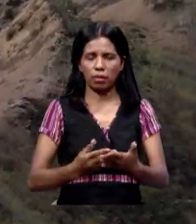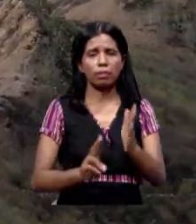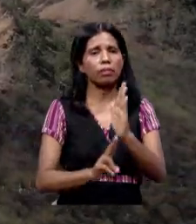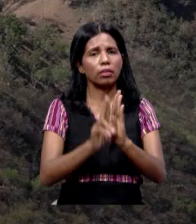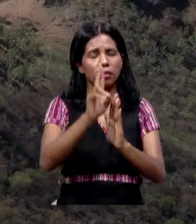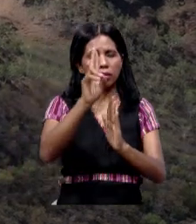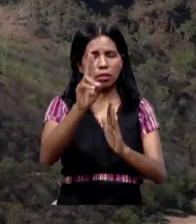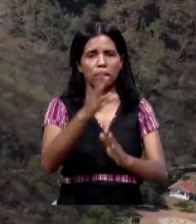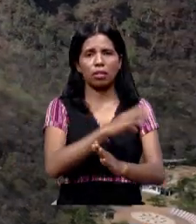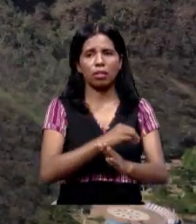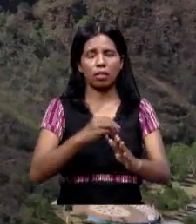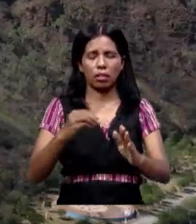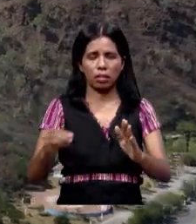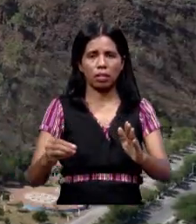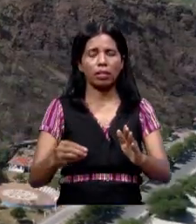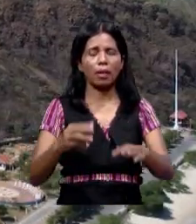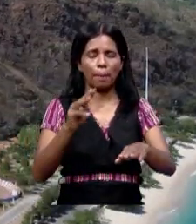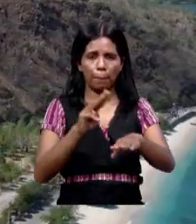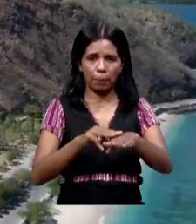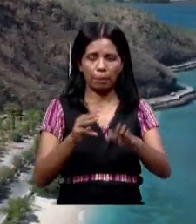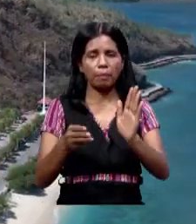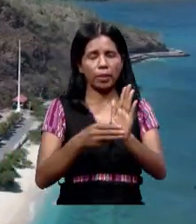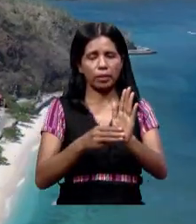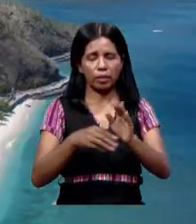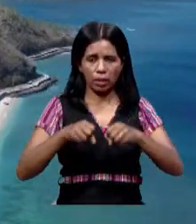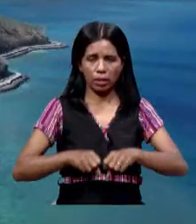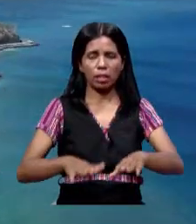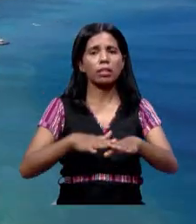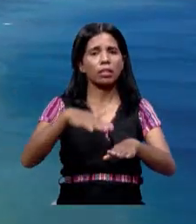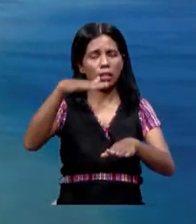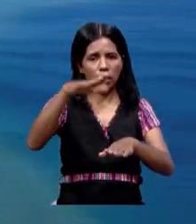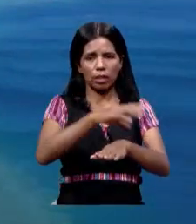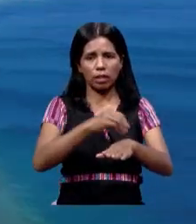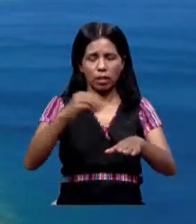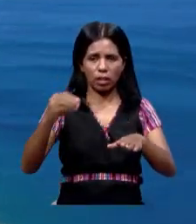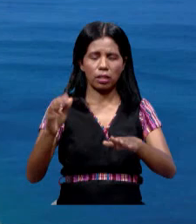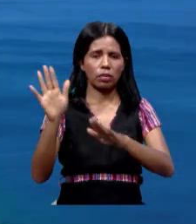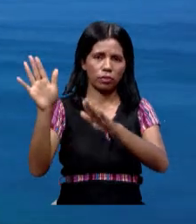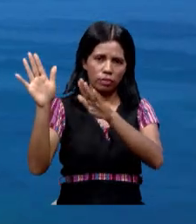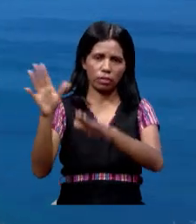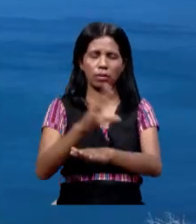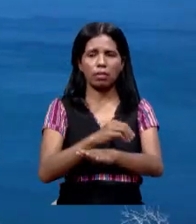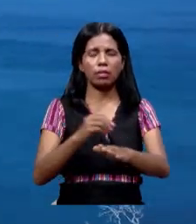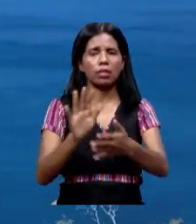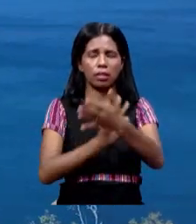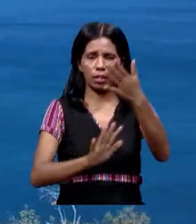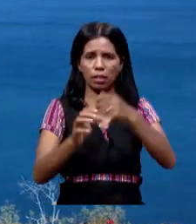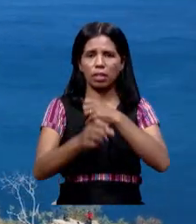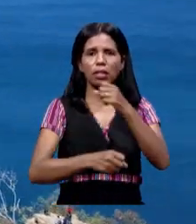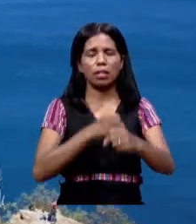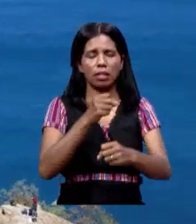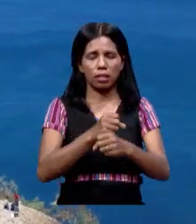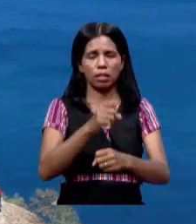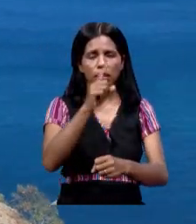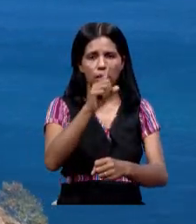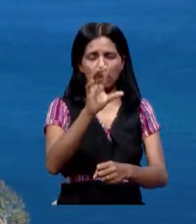ia altitudi metru sianulu ia tasileteng nebe lokaliza ia promontori Fatukama. Hafoi inaugurasaun ia tinang riung ida